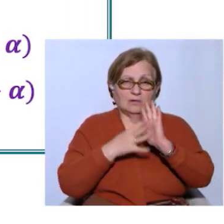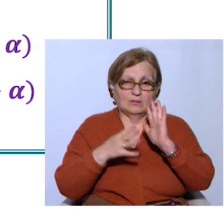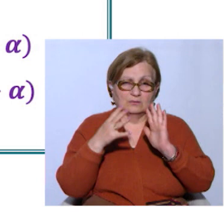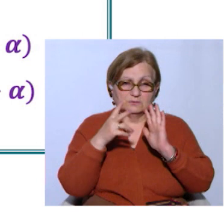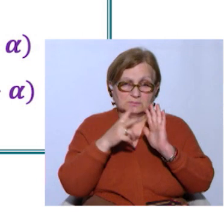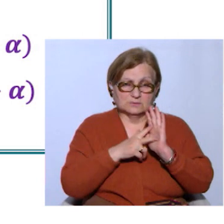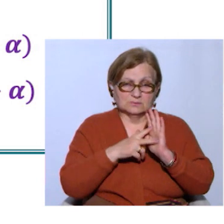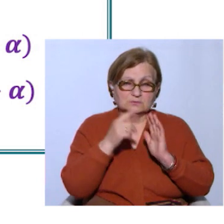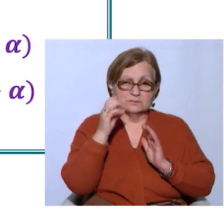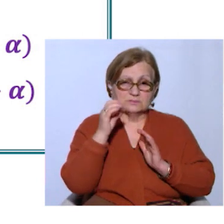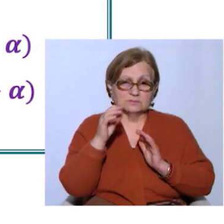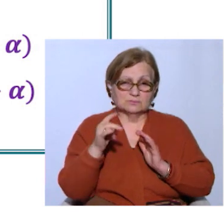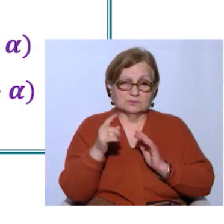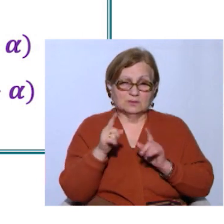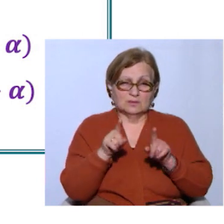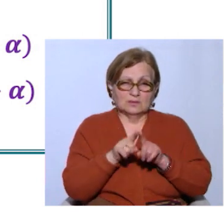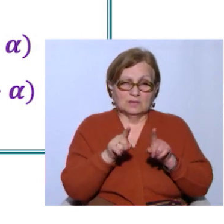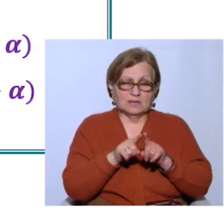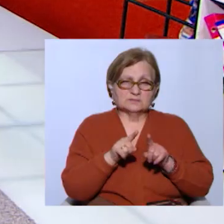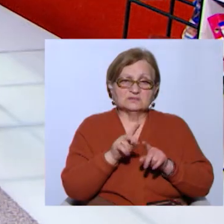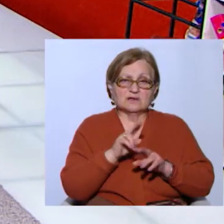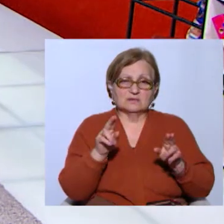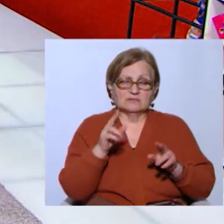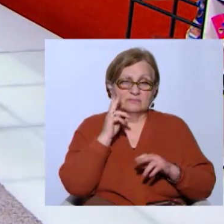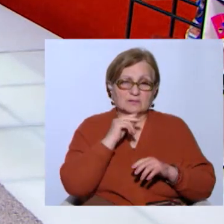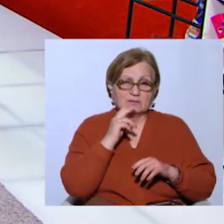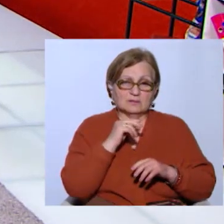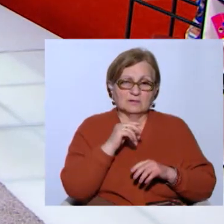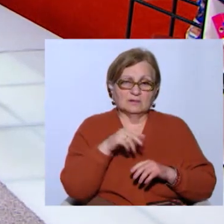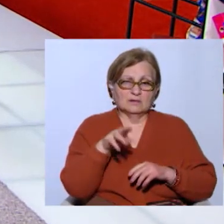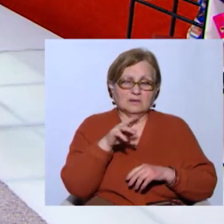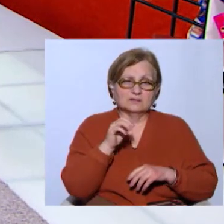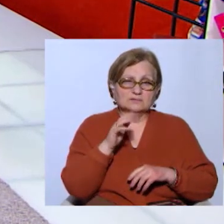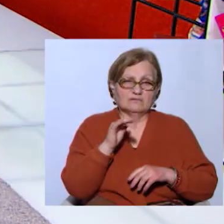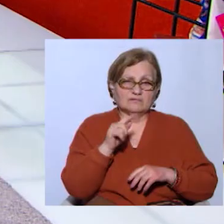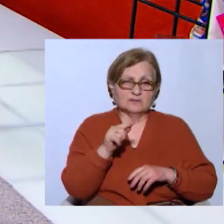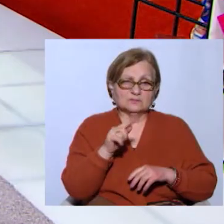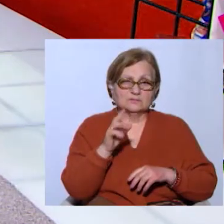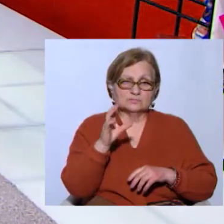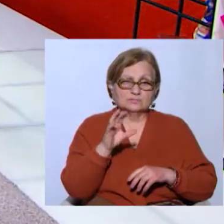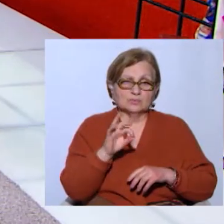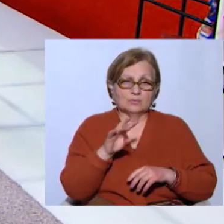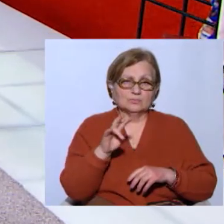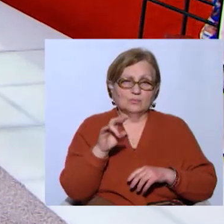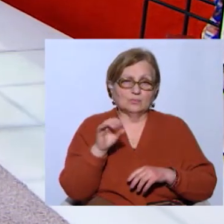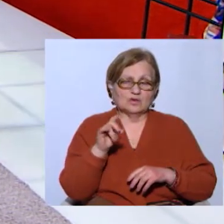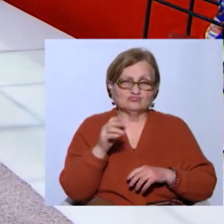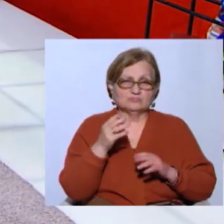99 გრადუსიანი კუთხის სინუსი ერთი და იგივე რიცხვებია. თქვენ ბატონმა დავით სანღულაშვილმა ფიზიკის გაკვეთილზე აგიხსნათ